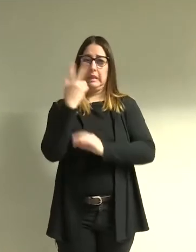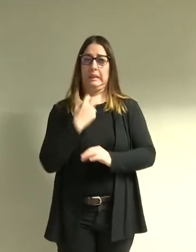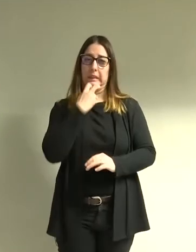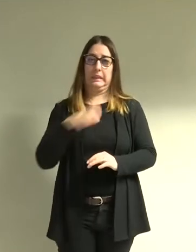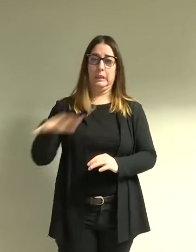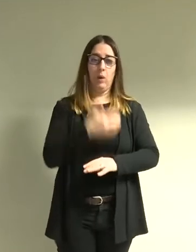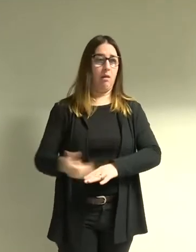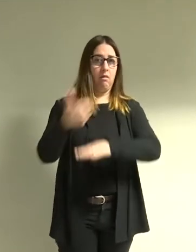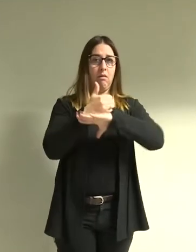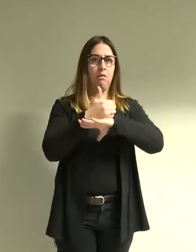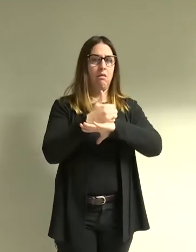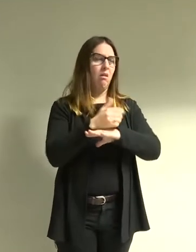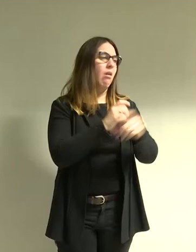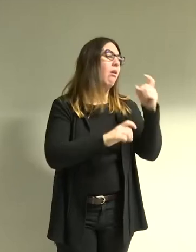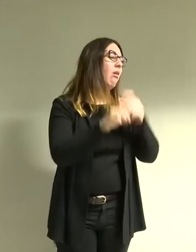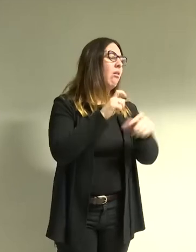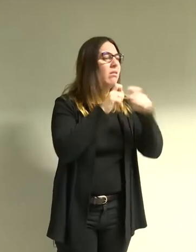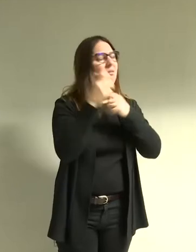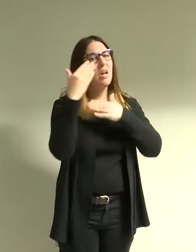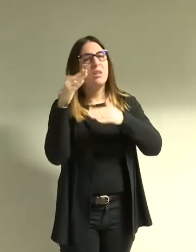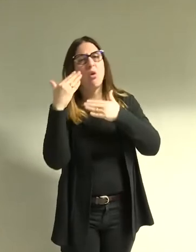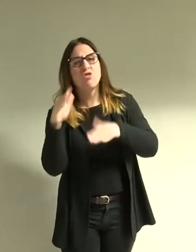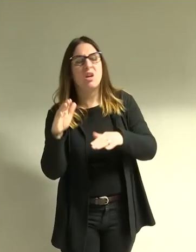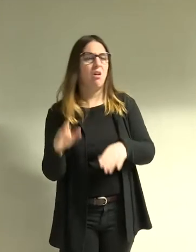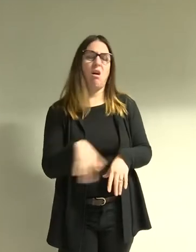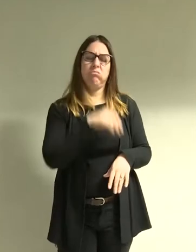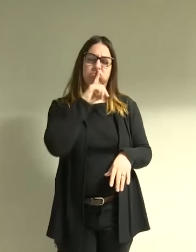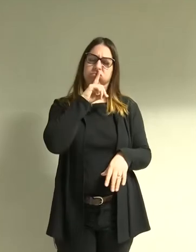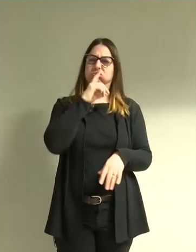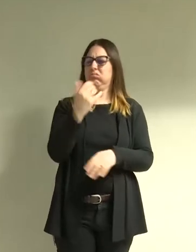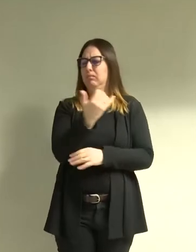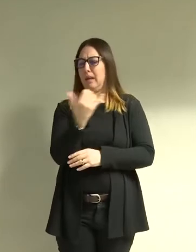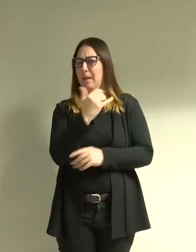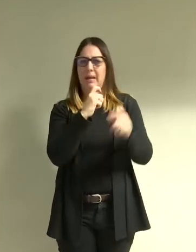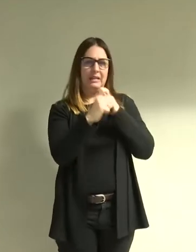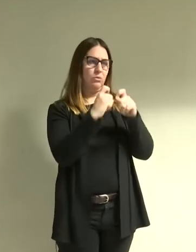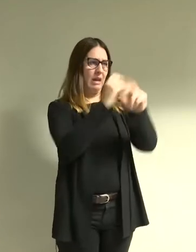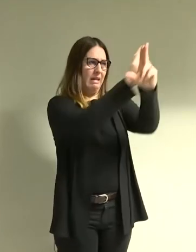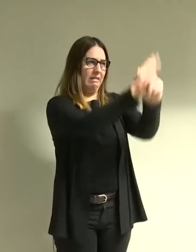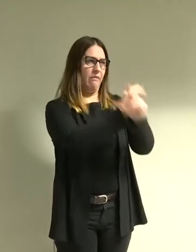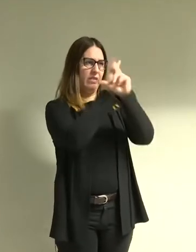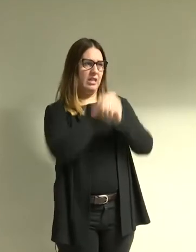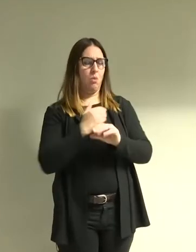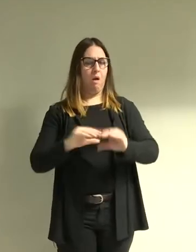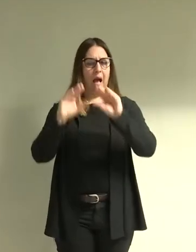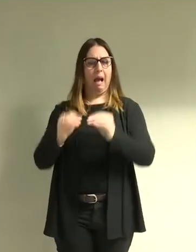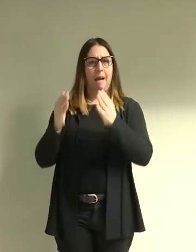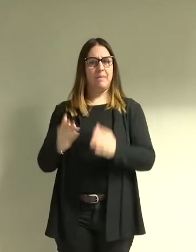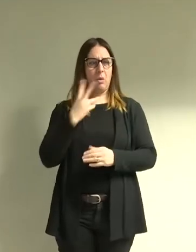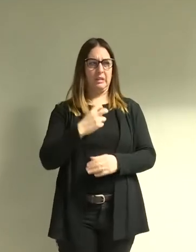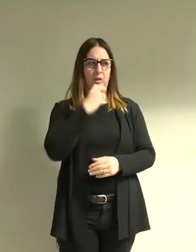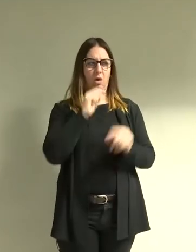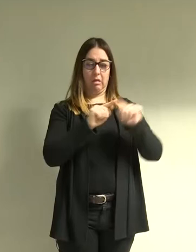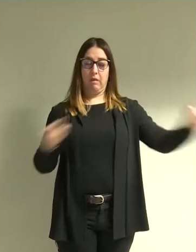reviendrai pas sur l'histoire des étrangers et parce que en fait on n'a pas la même définition d'un habitant de la ville et d'un citoyen